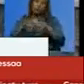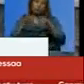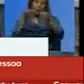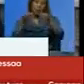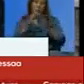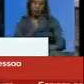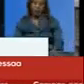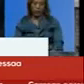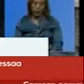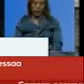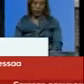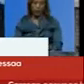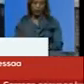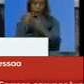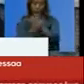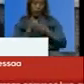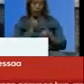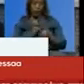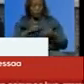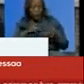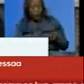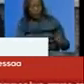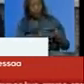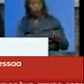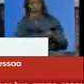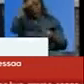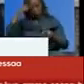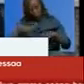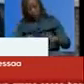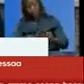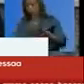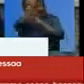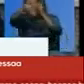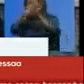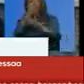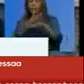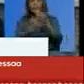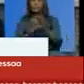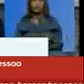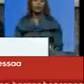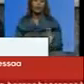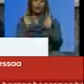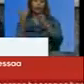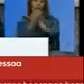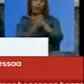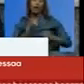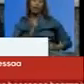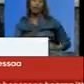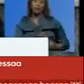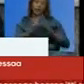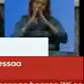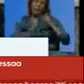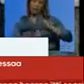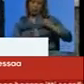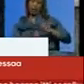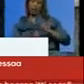አስተላልፋለሁ የሀገራችን አርሶ አደሮች አርብቶ አደሮች በሁሉም ደረጃ የምትገኙ የሀገራችን የጸጥታ